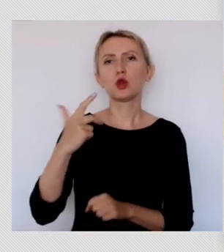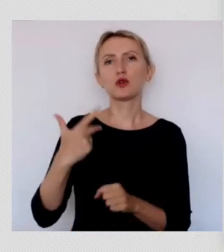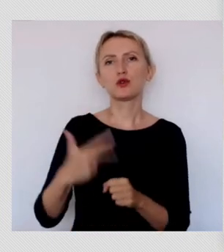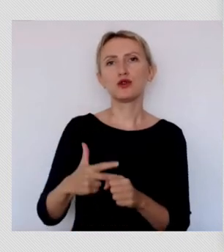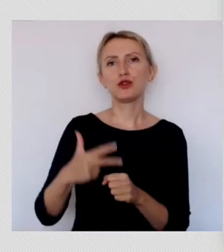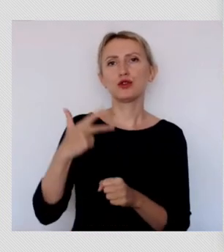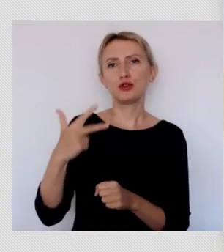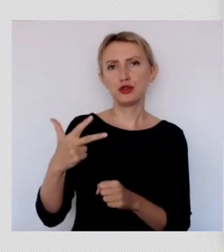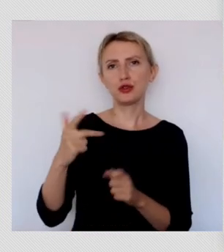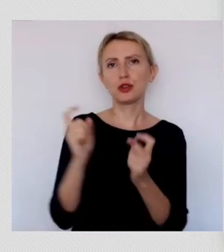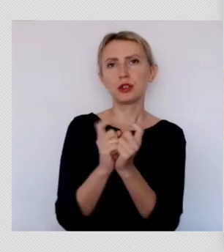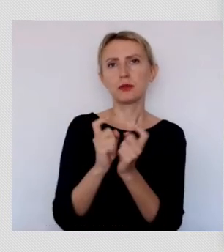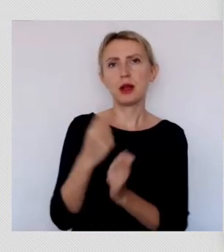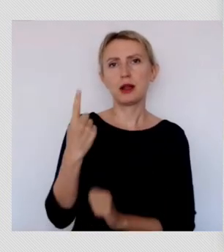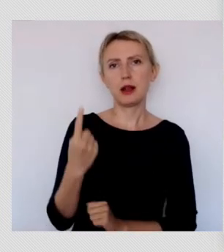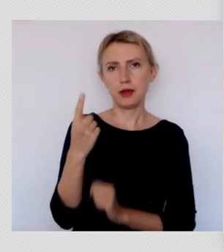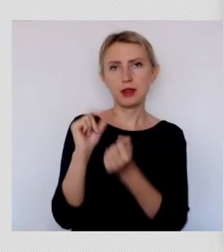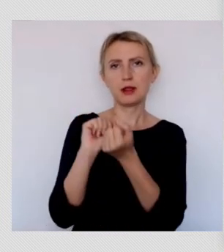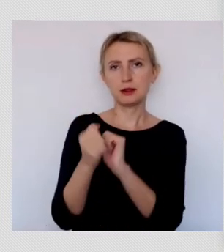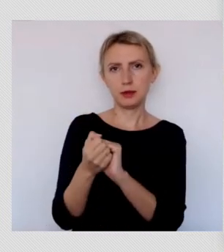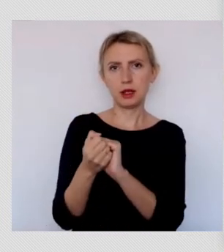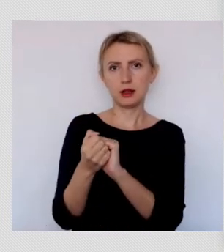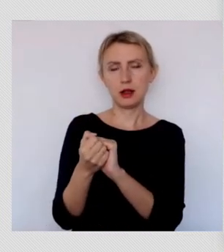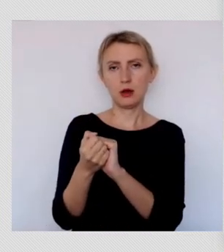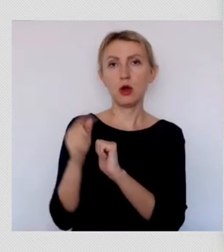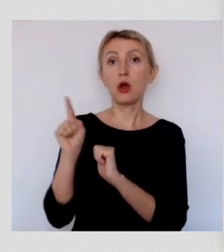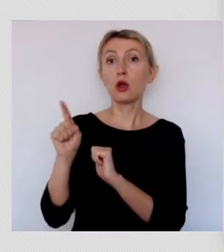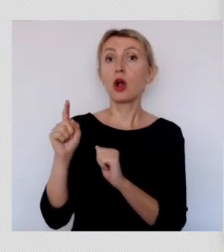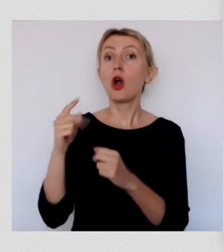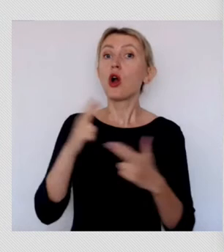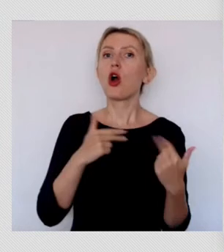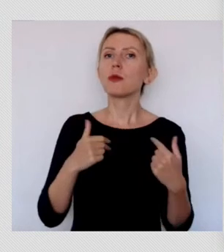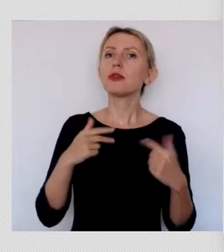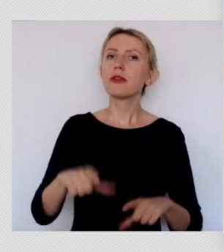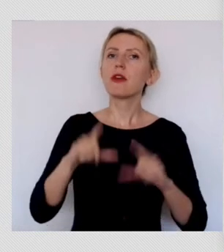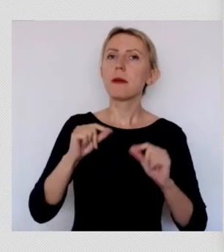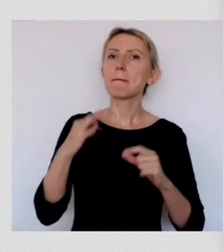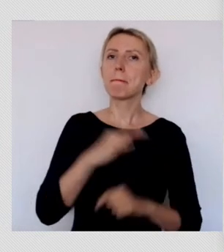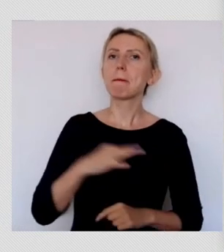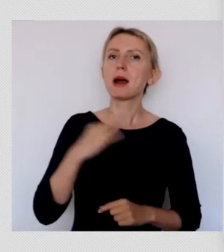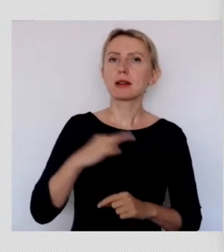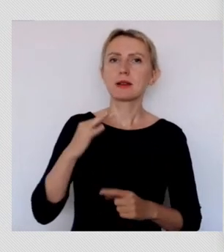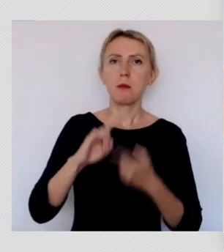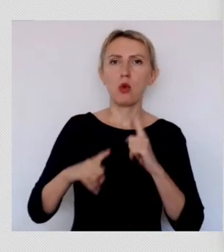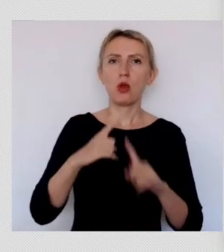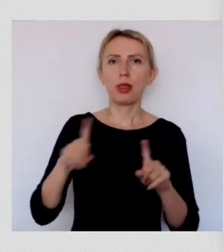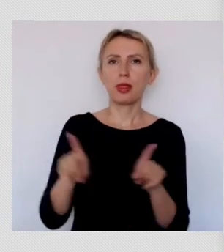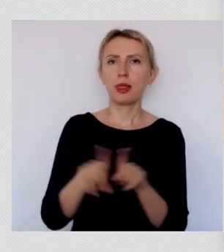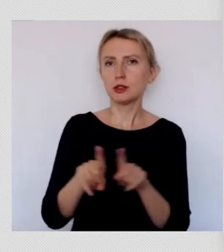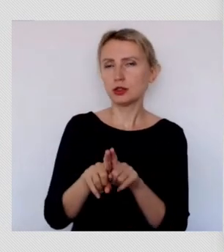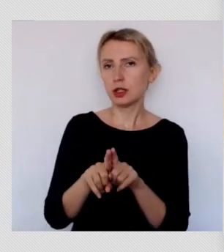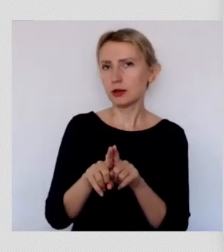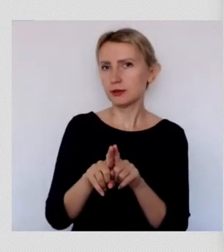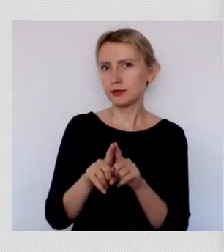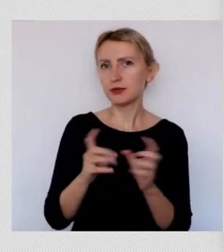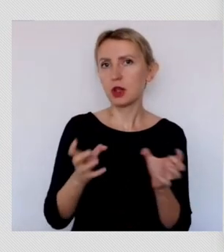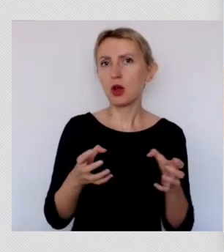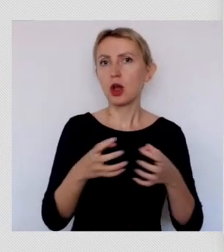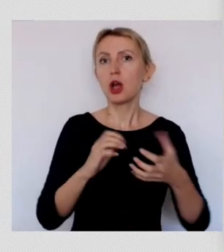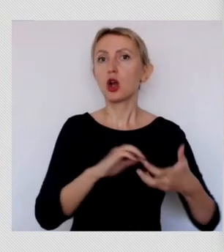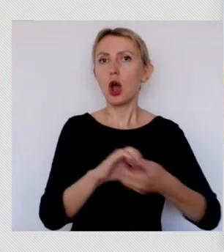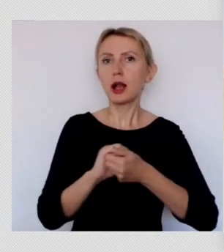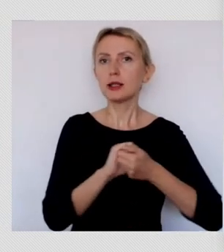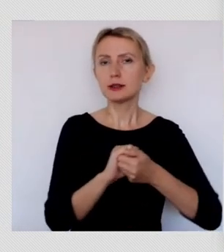133 paragraf 1, gdzie Komitet Wyborczy Partii Politycznej oraz Koalicyjny Komitet Wyborczy